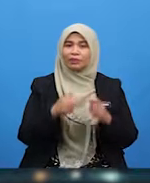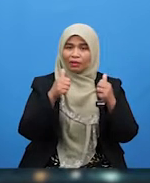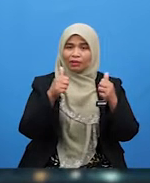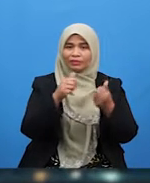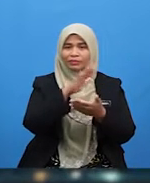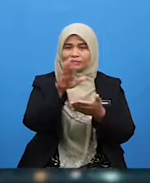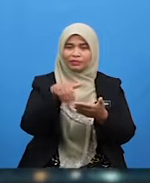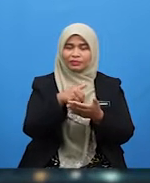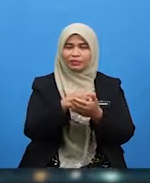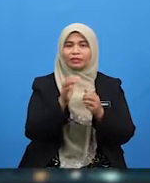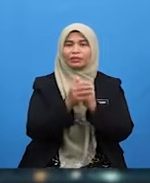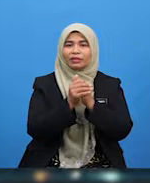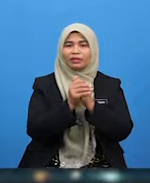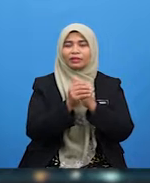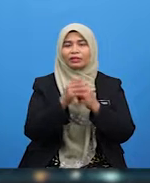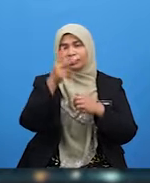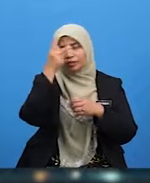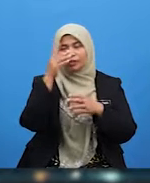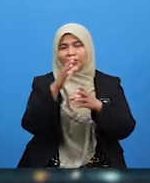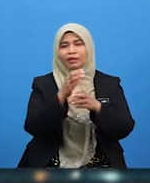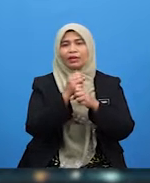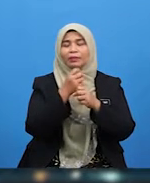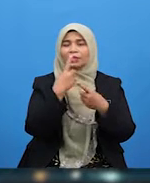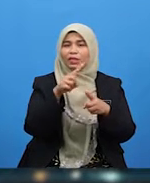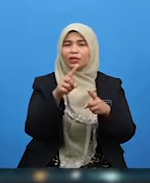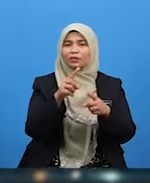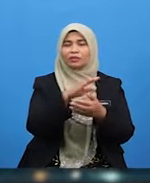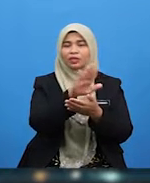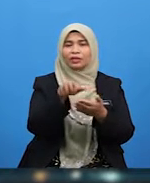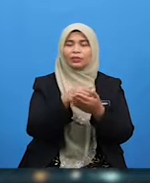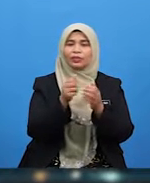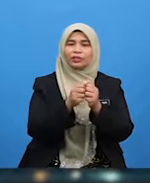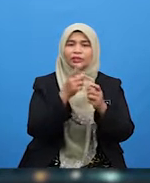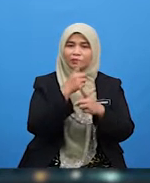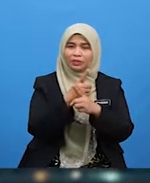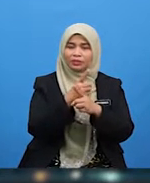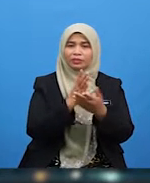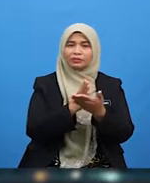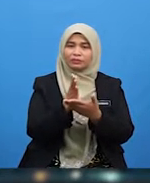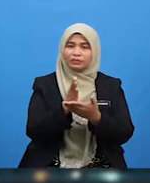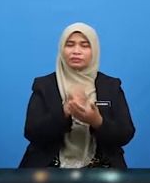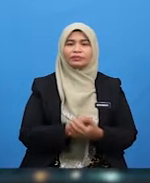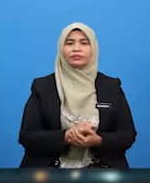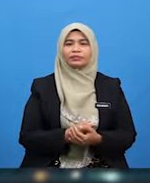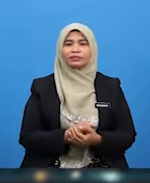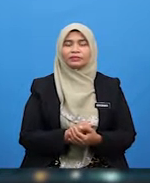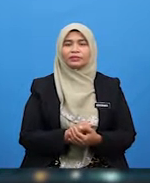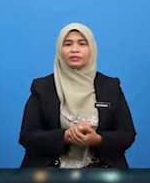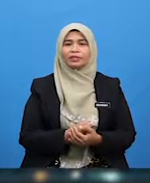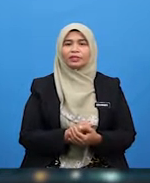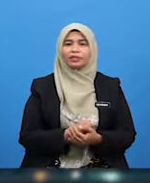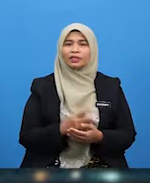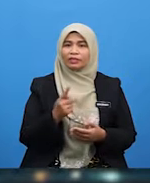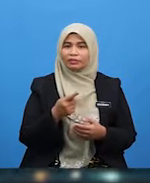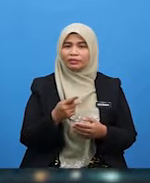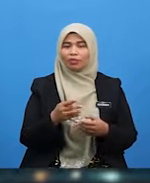Bagus, murid-murid semua. Tahniah dapat menjawab semuanya dengan betul. Seterusnya, murid-murid, jom cuba